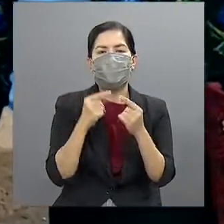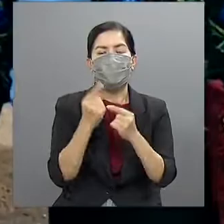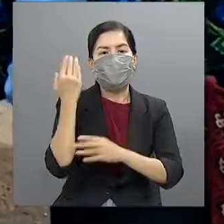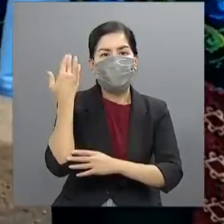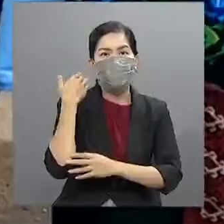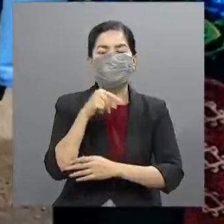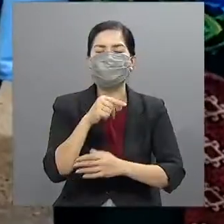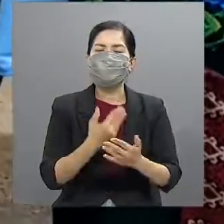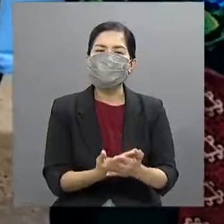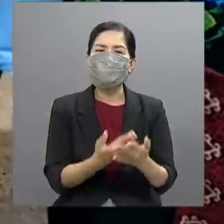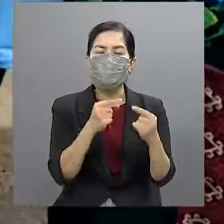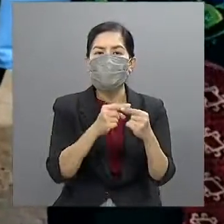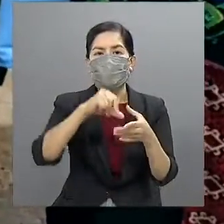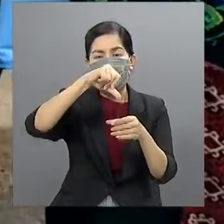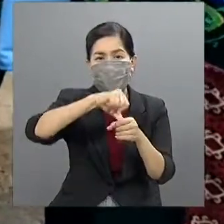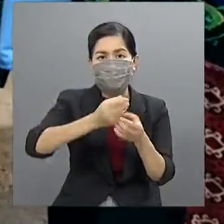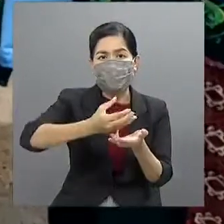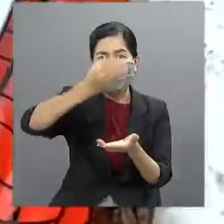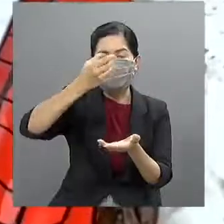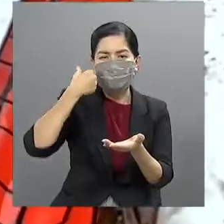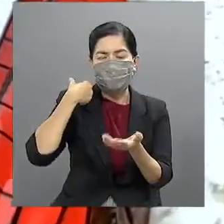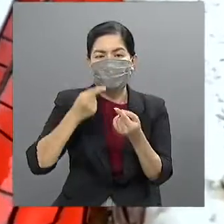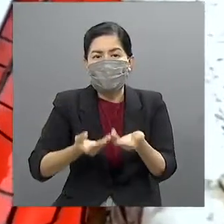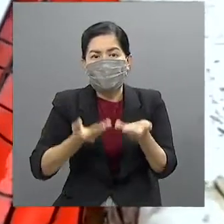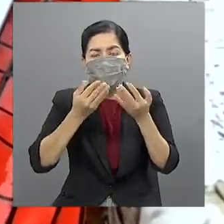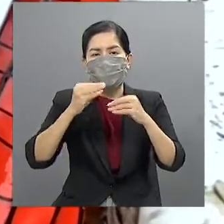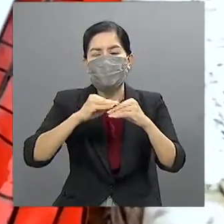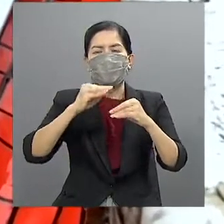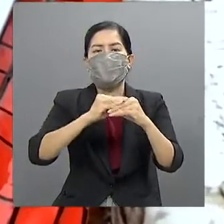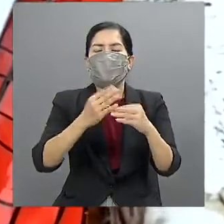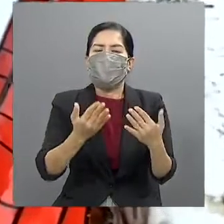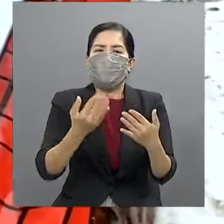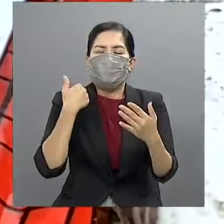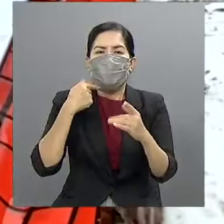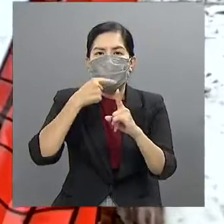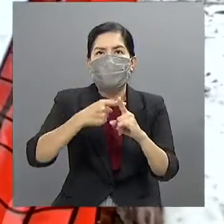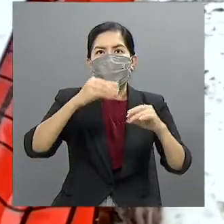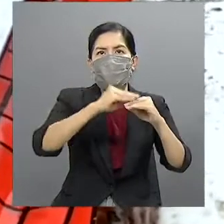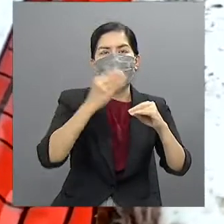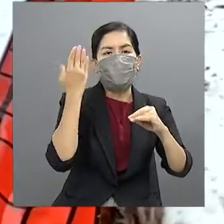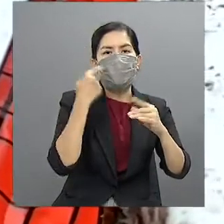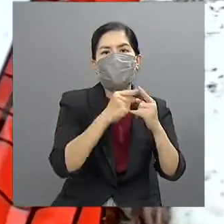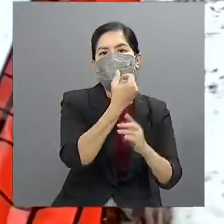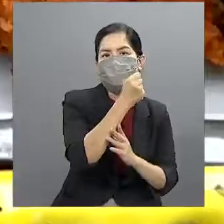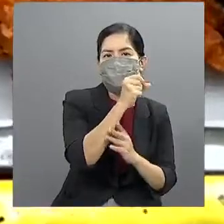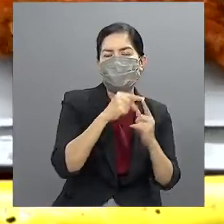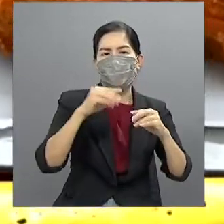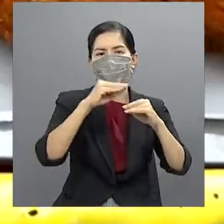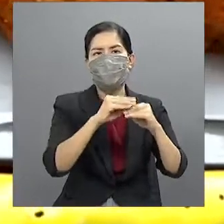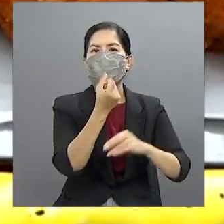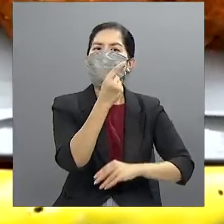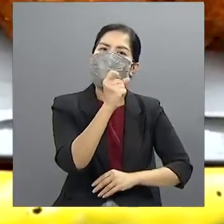แพงขึ้นเรื่อยๆอีกก็ต้องปรับราคาขายไก่ทอดจาก10บาทก็มาเป็น11บาทมาเป็น12บาทตอ